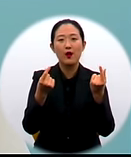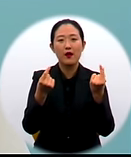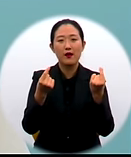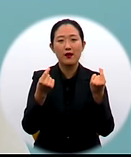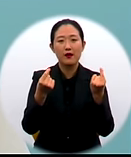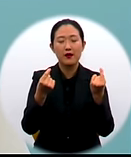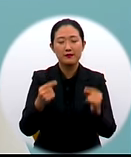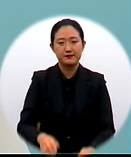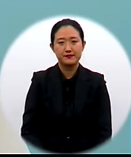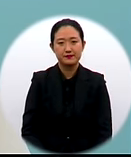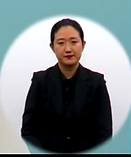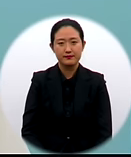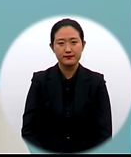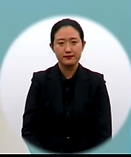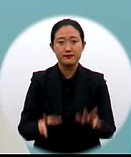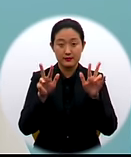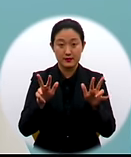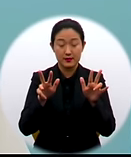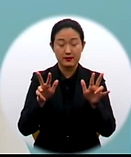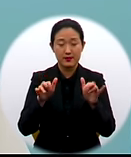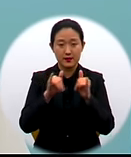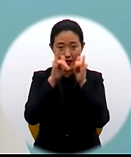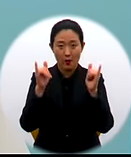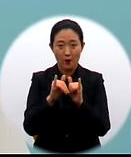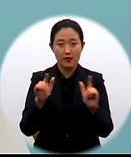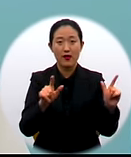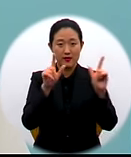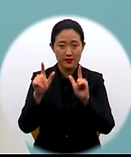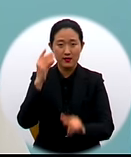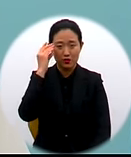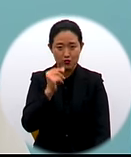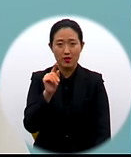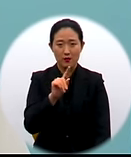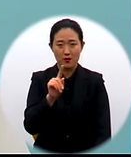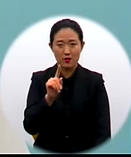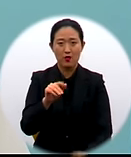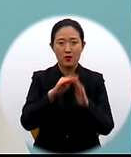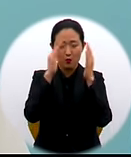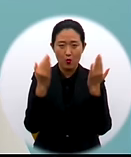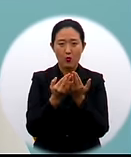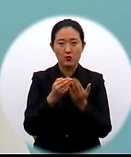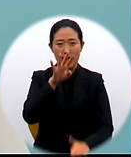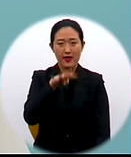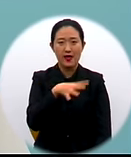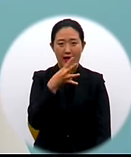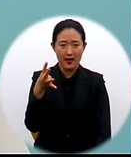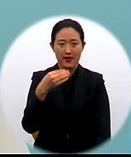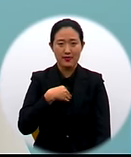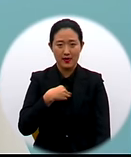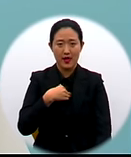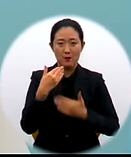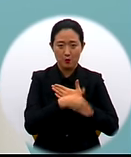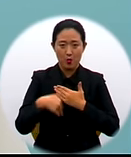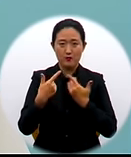근데 지금 사회생활하고 계실 강서구민 여러분들한테 익숙한 건 뭐냐? 우리는 모두 엑셀을 마치 내 몸처럼, 내 손가락처럼 움직일